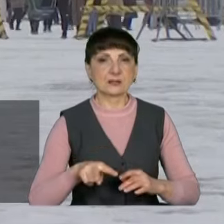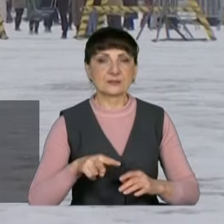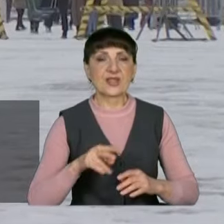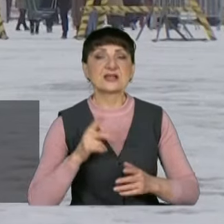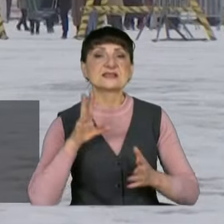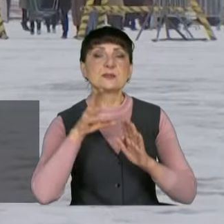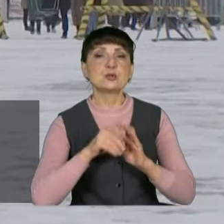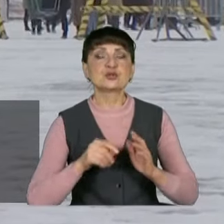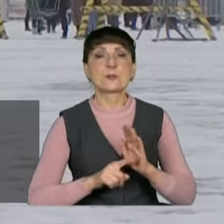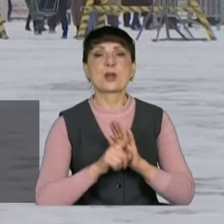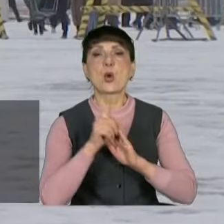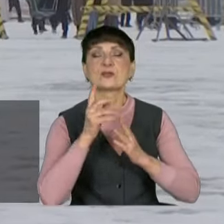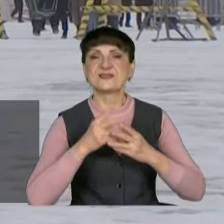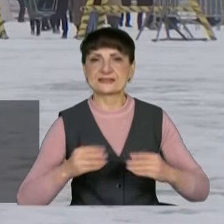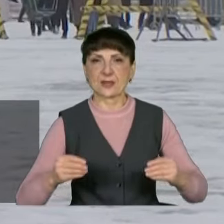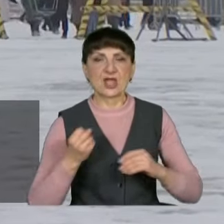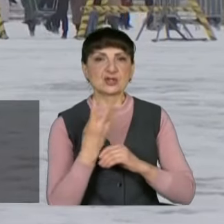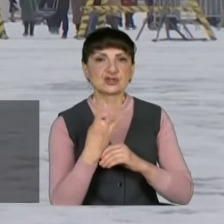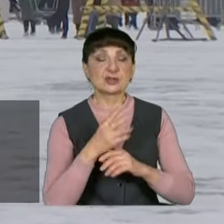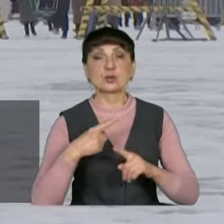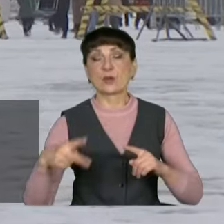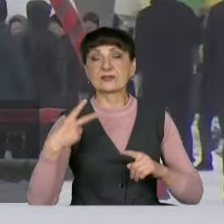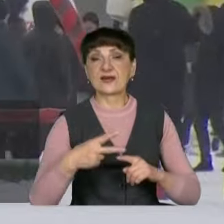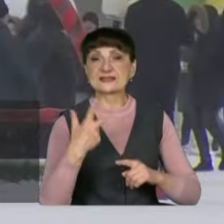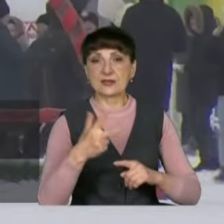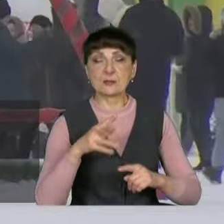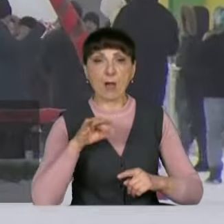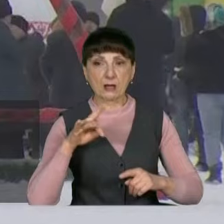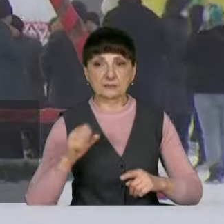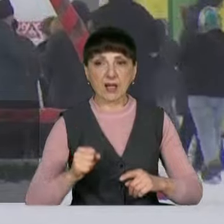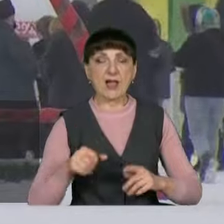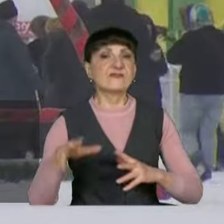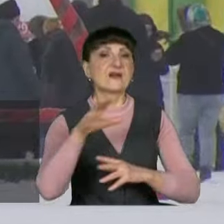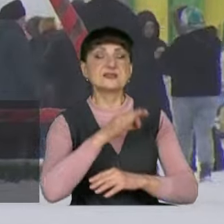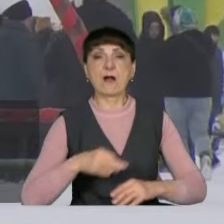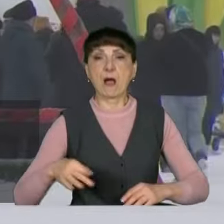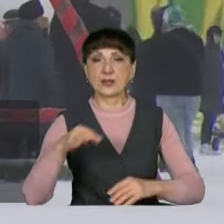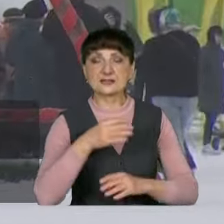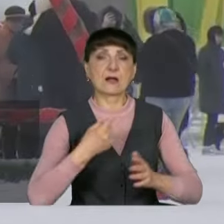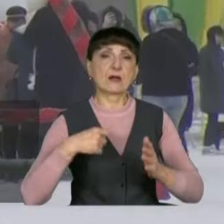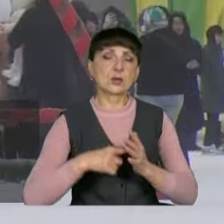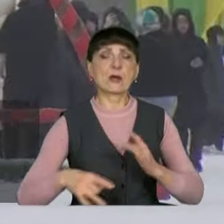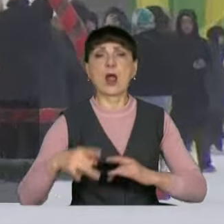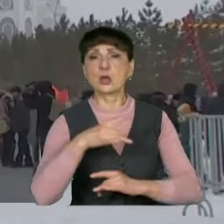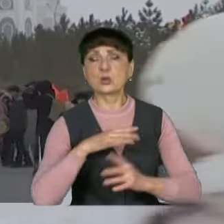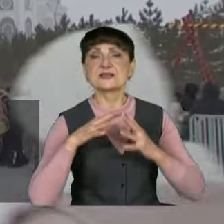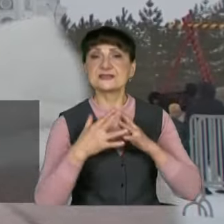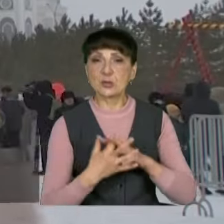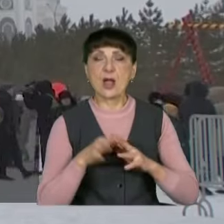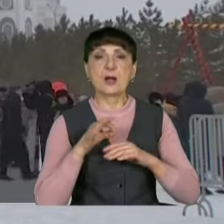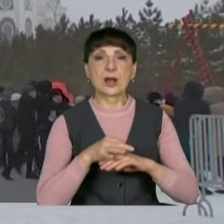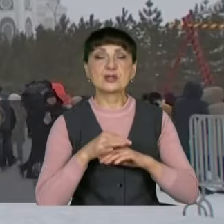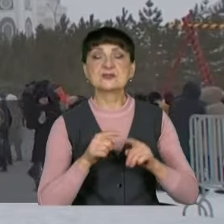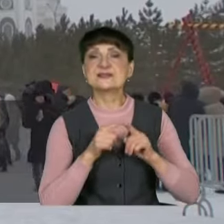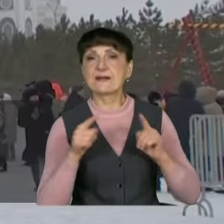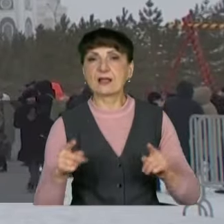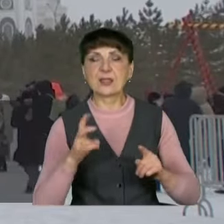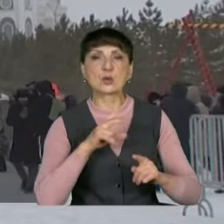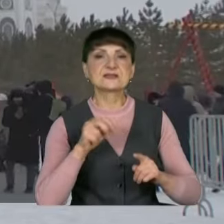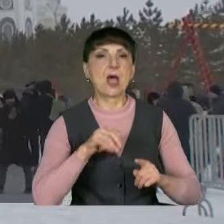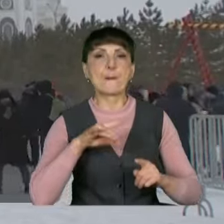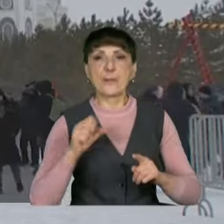знаменующего приход весны. С 14 по 23 марта во всех областях, городах, районах, селах пройдет декада Наурыз-нама.